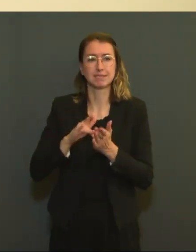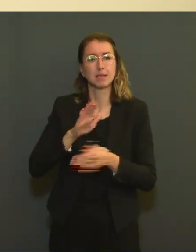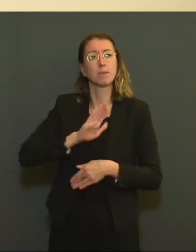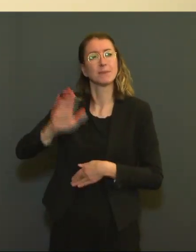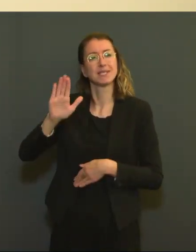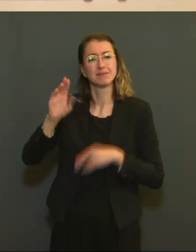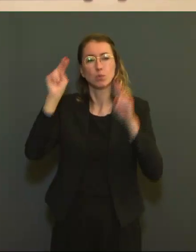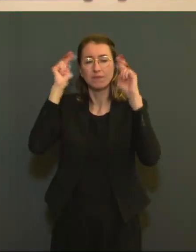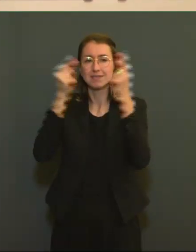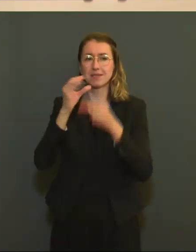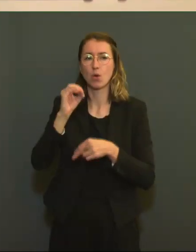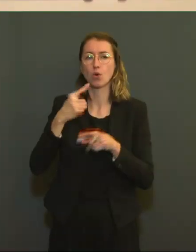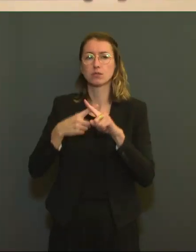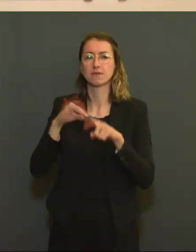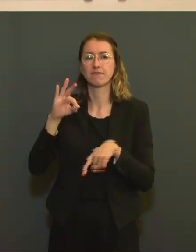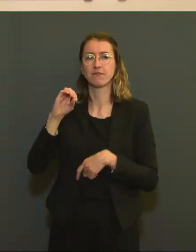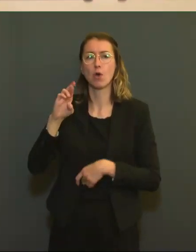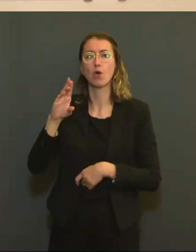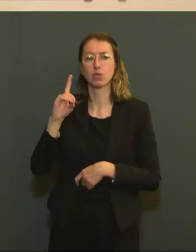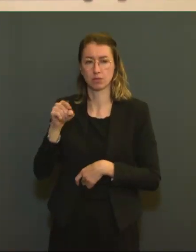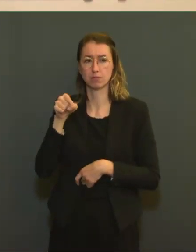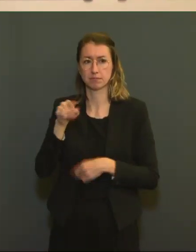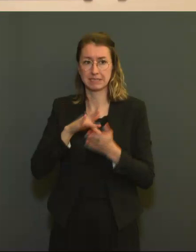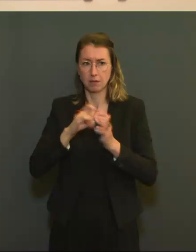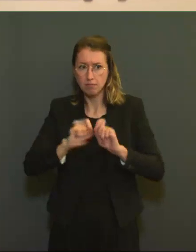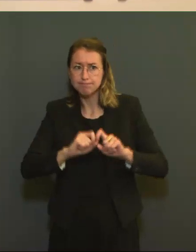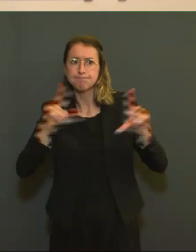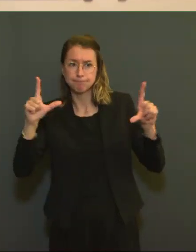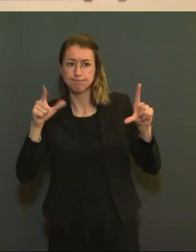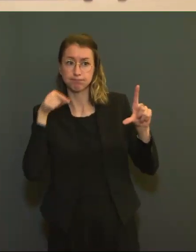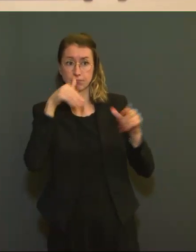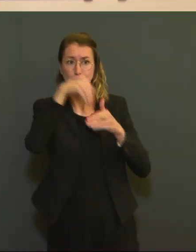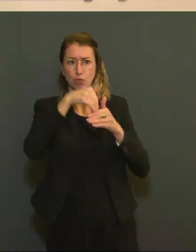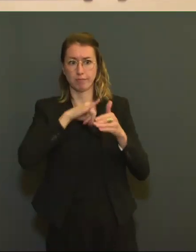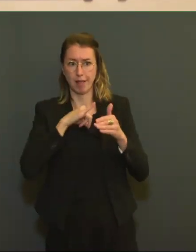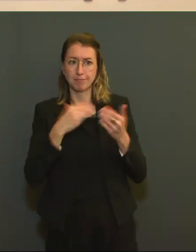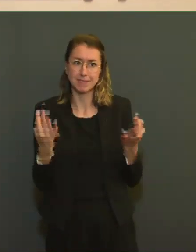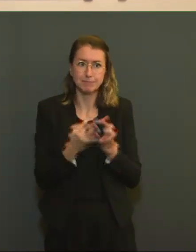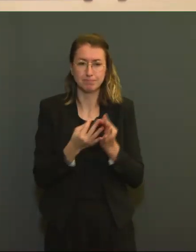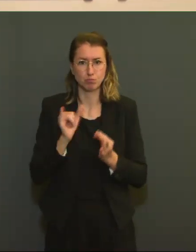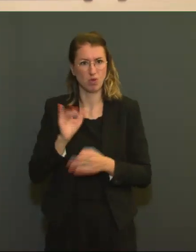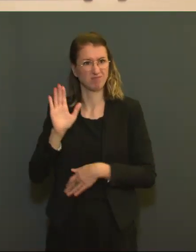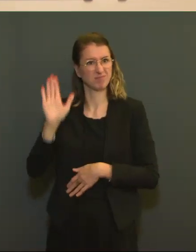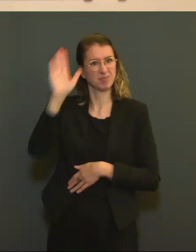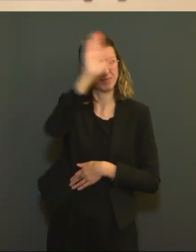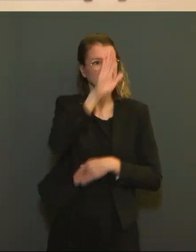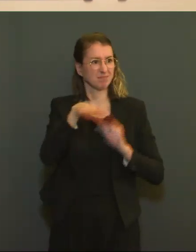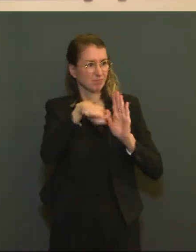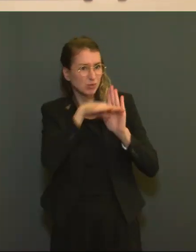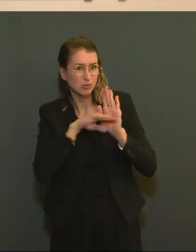qui montre ainsi l'intensité des mesures prises dans différents pays et vous pouvez le consulter sur le Oxford